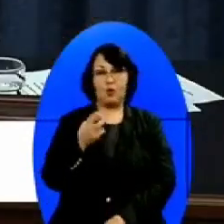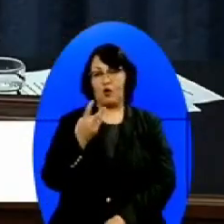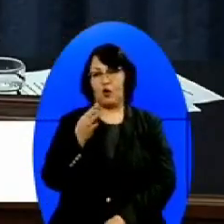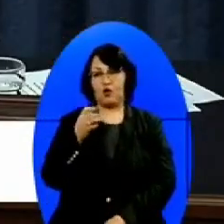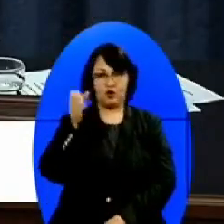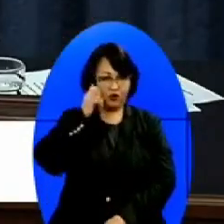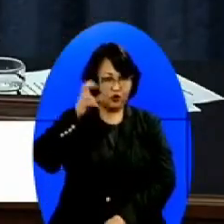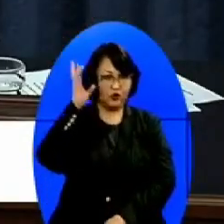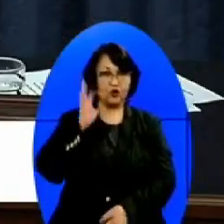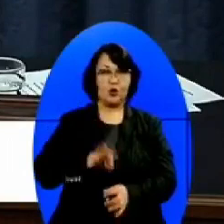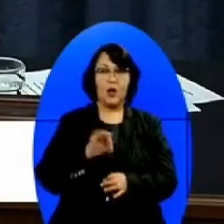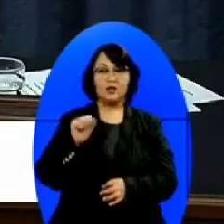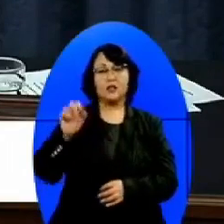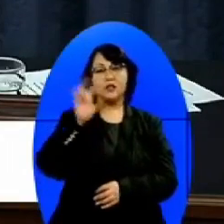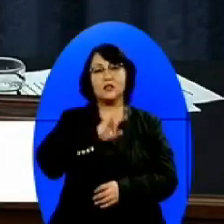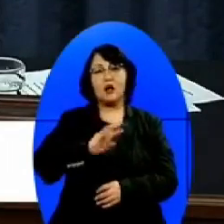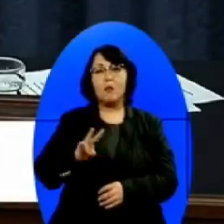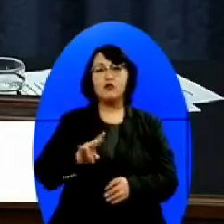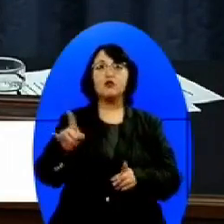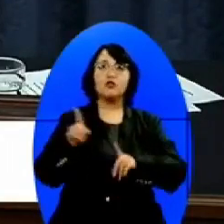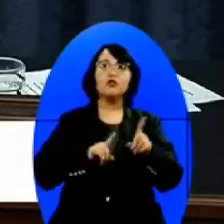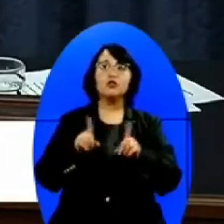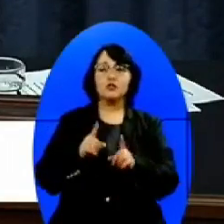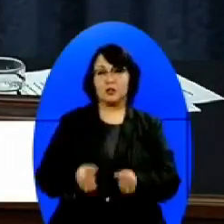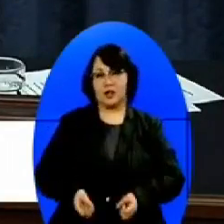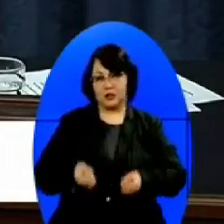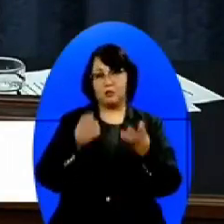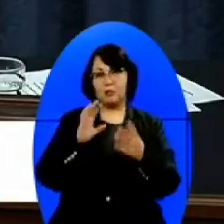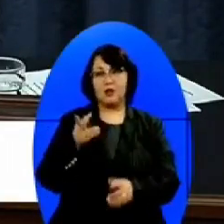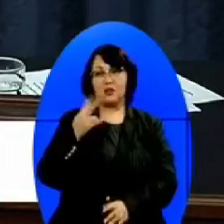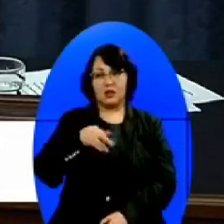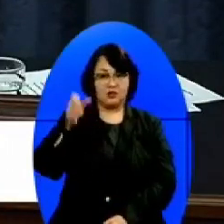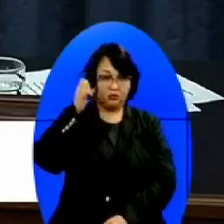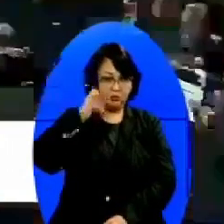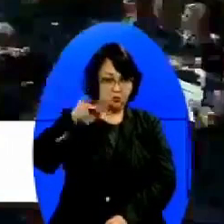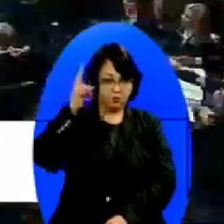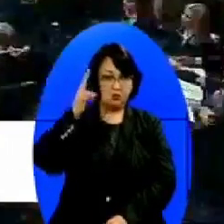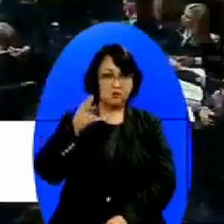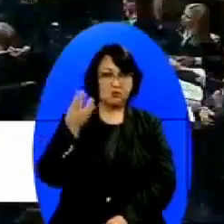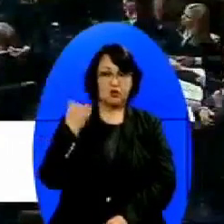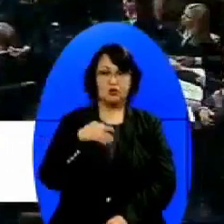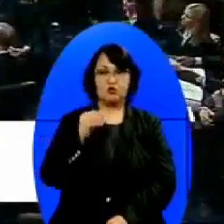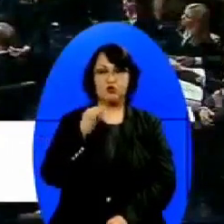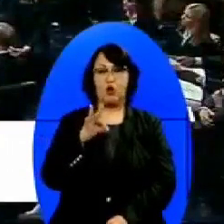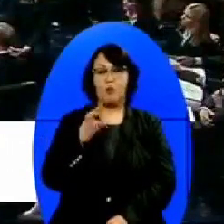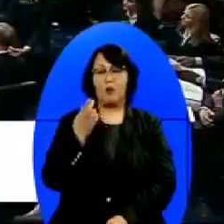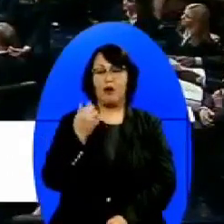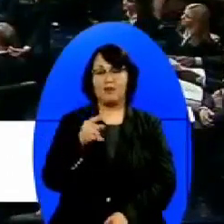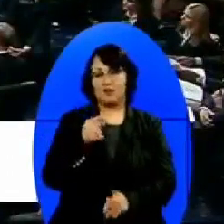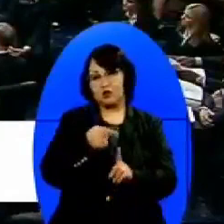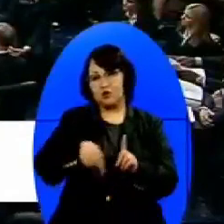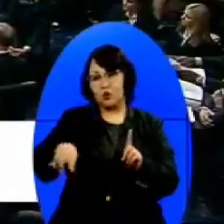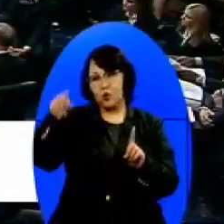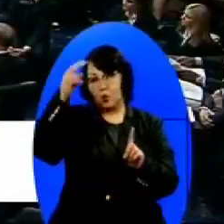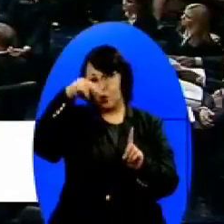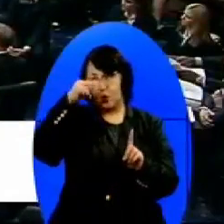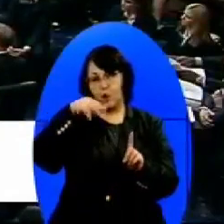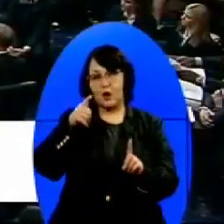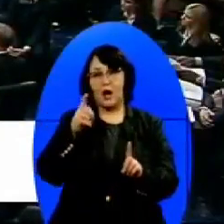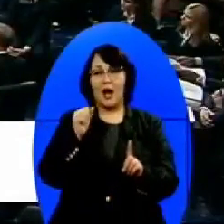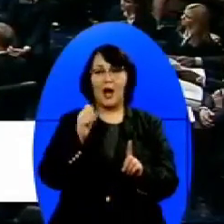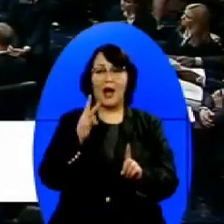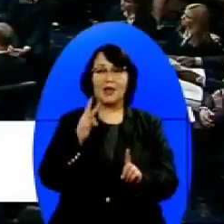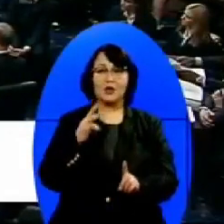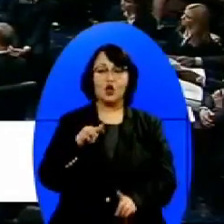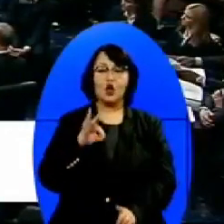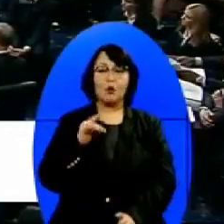ерөнхийлөгчийн сонгуульд ардчсан намаас өрсөлдөж магадгүй байгаа. Тэд ерөнхийлөгч асан Жо Байден болон түүний хүү Хантер Байдны Украин дахь